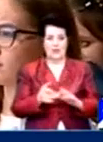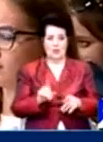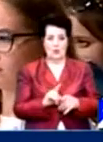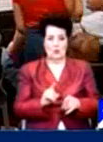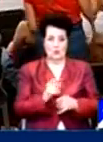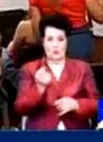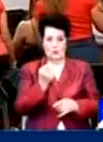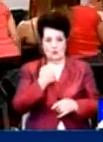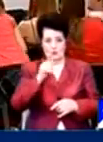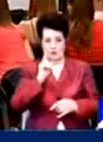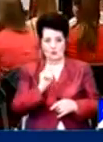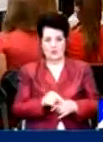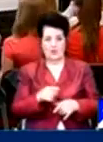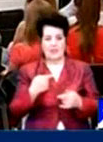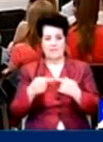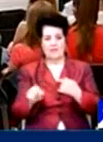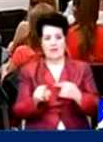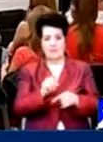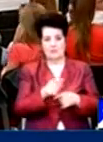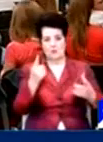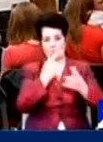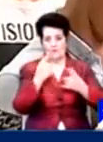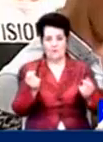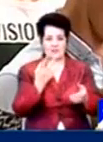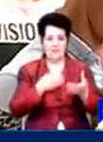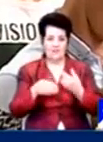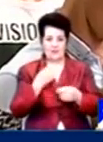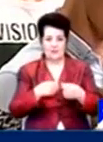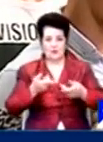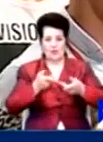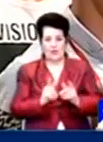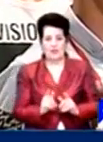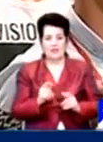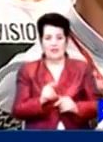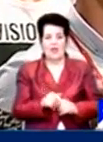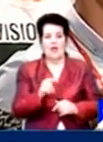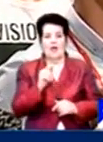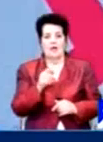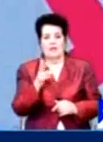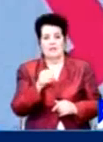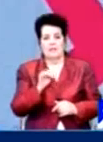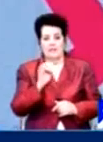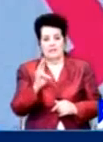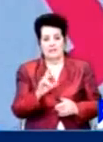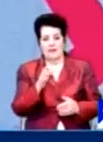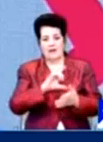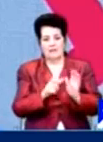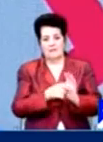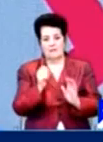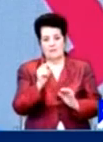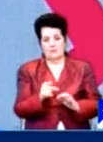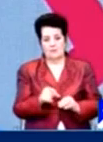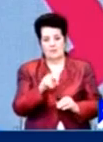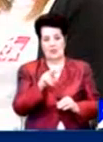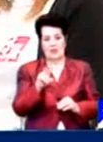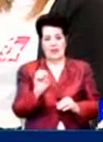puțin dintre ei știu să facă diferența dintre o informație falsă și una reală. Deonis Manoil este elev în clasa 11 la un liceu din